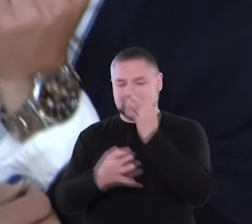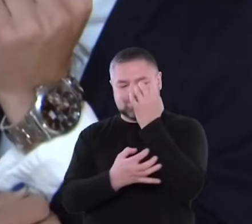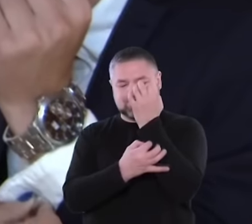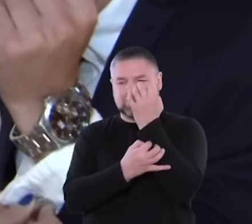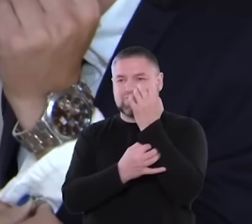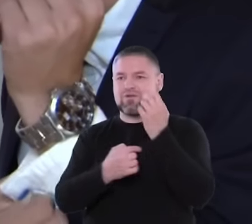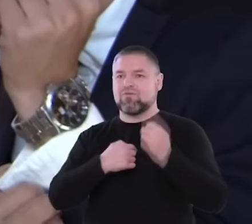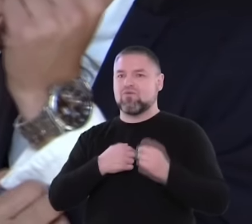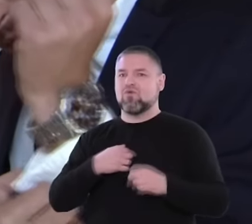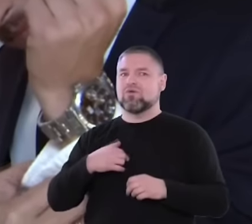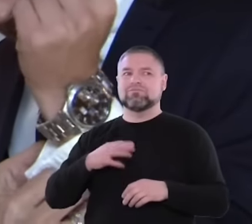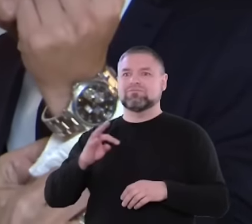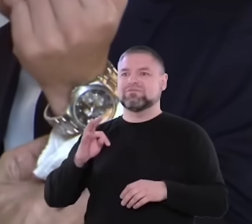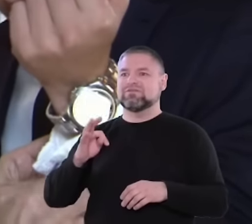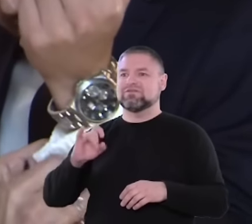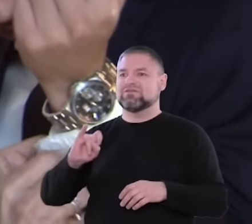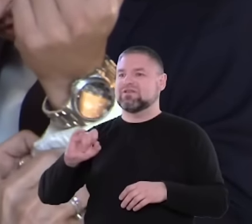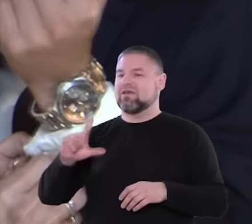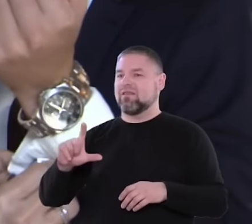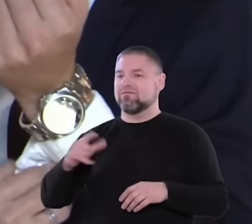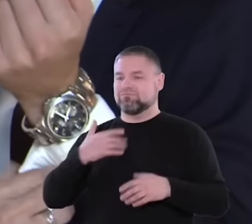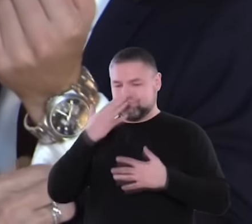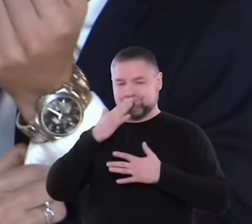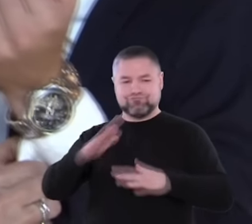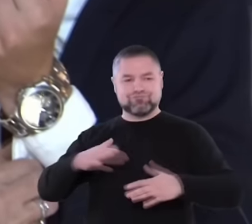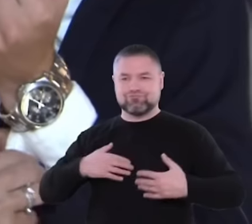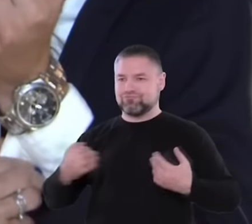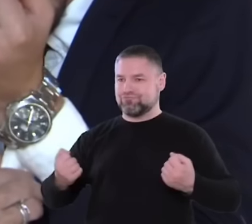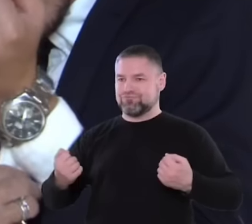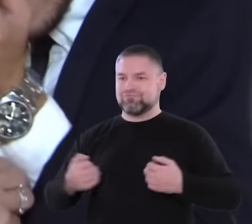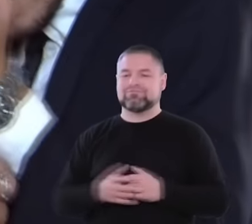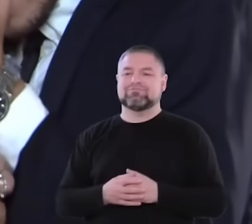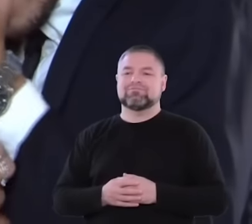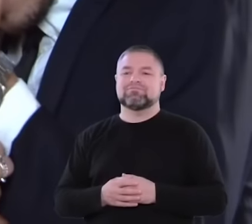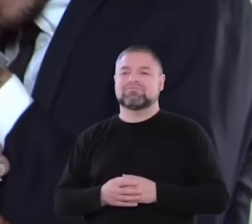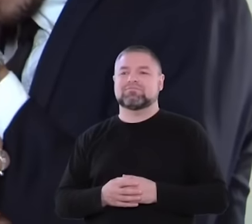swój styl. No okej.